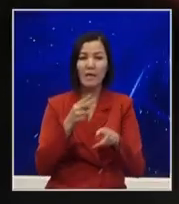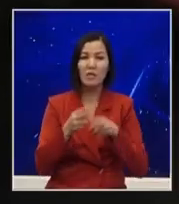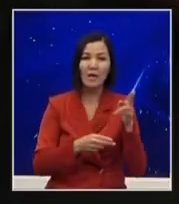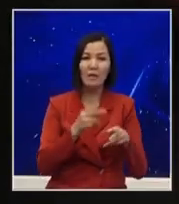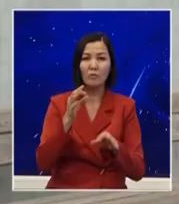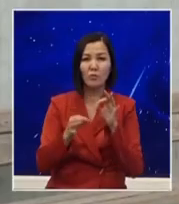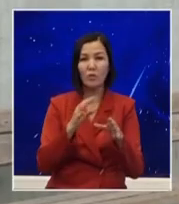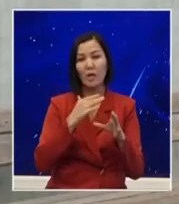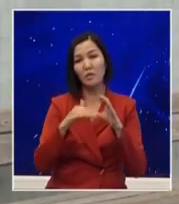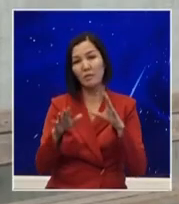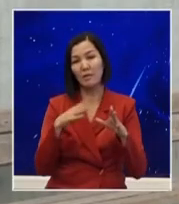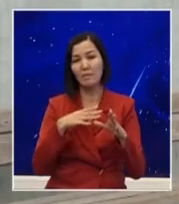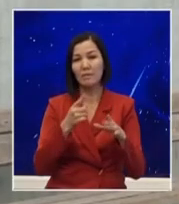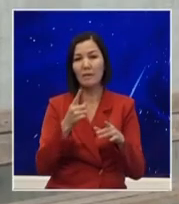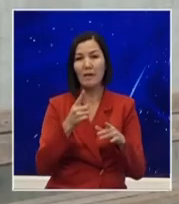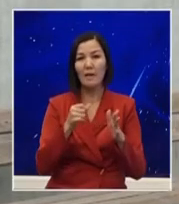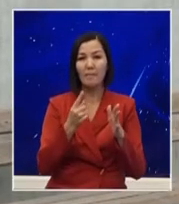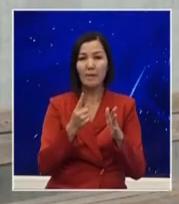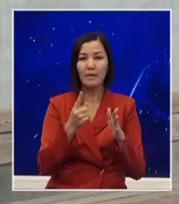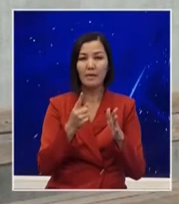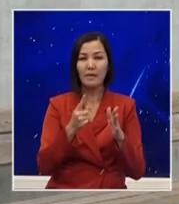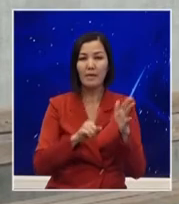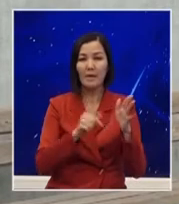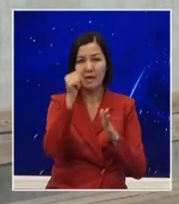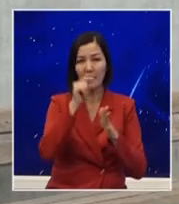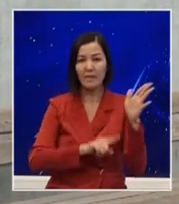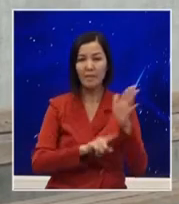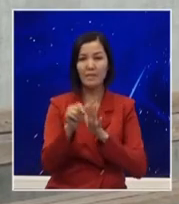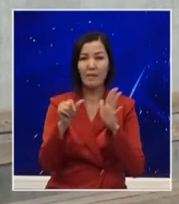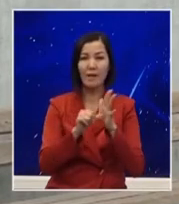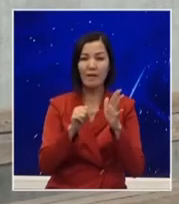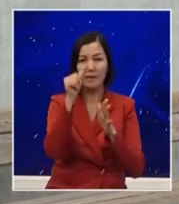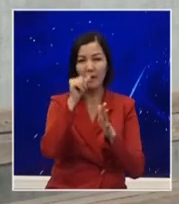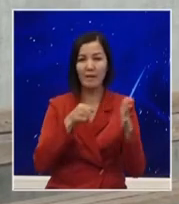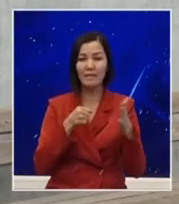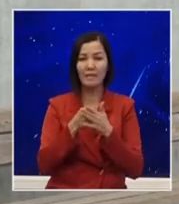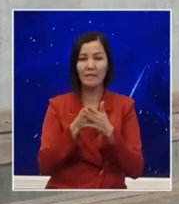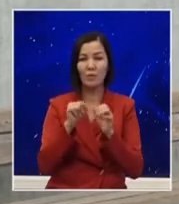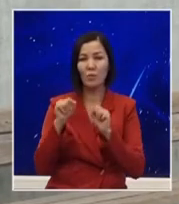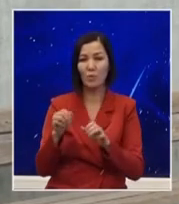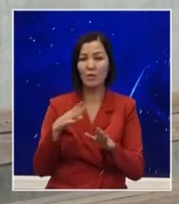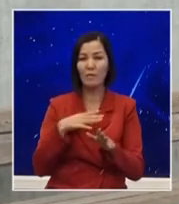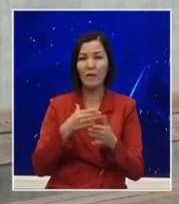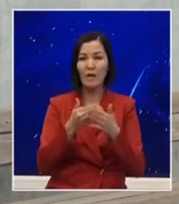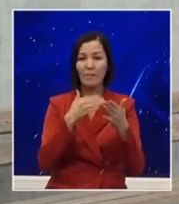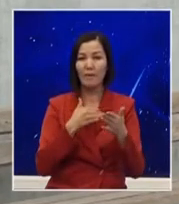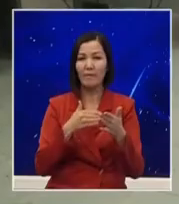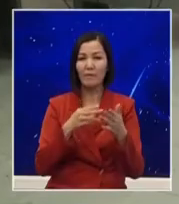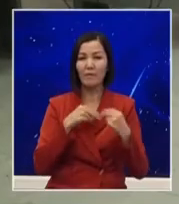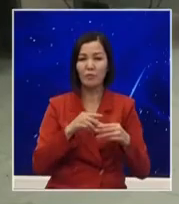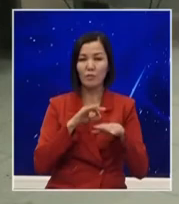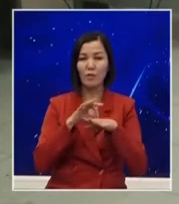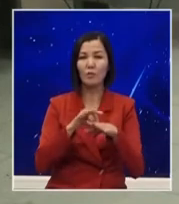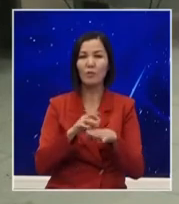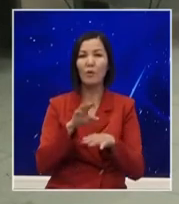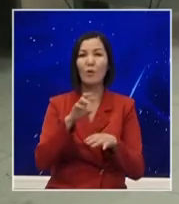айға, алты айға дейін қорғауымыз қамасына қоямыз. Кейбір жолдастарымен профилактикалық жұмыстар жасаймыз. Биыл